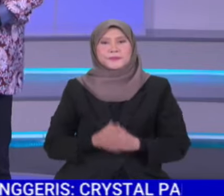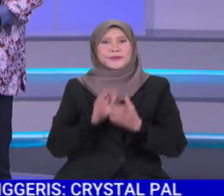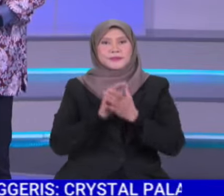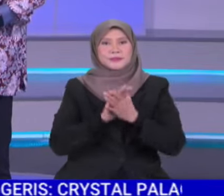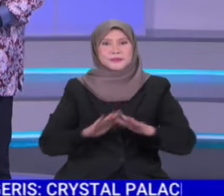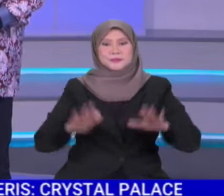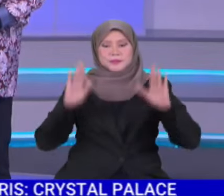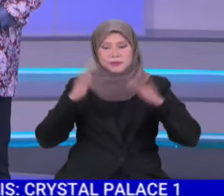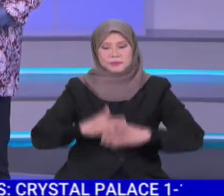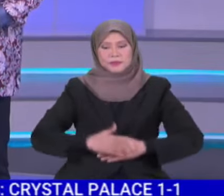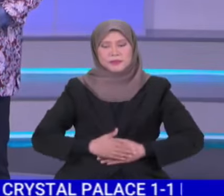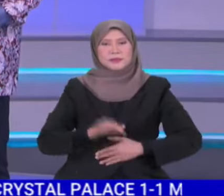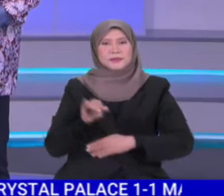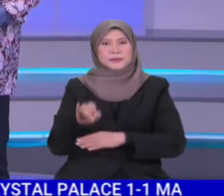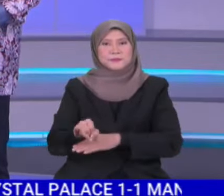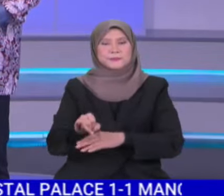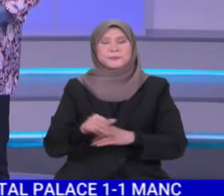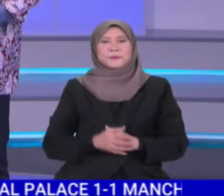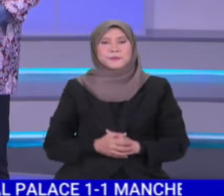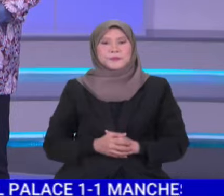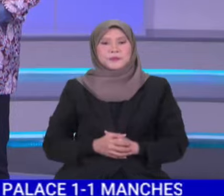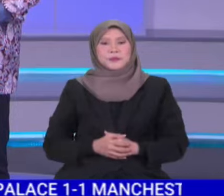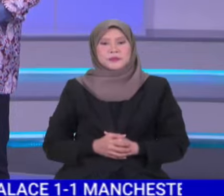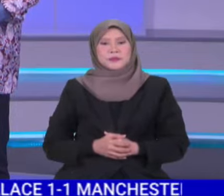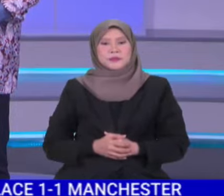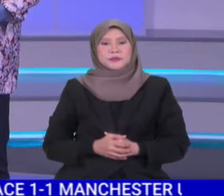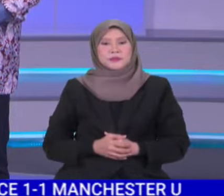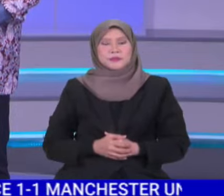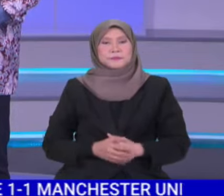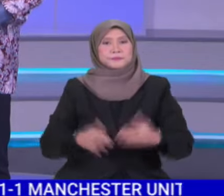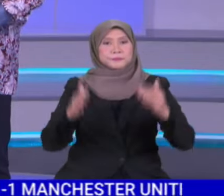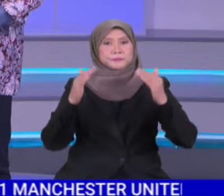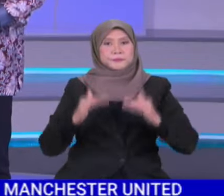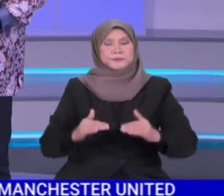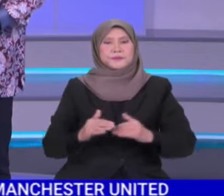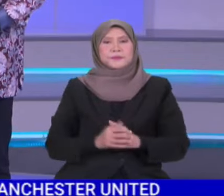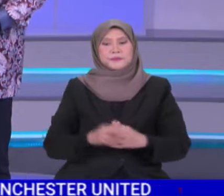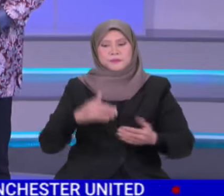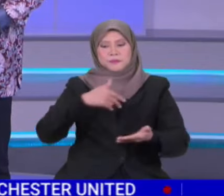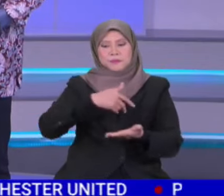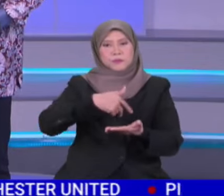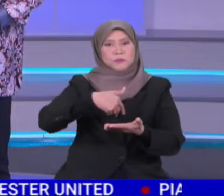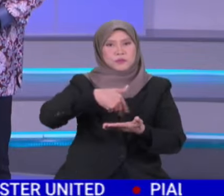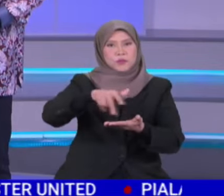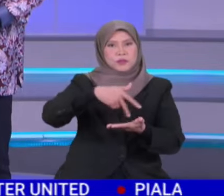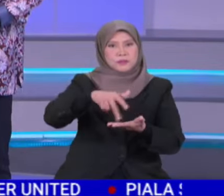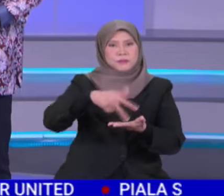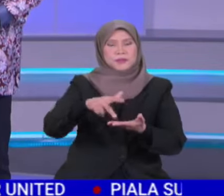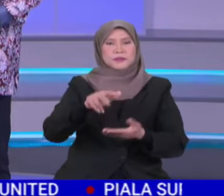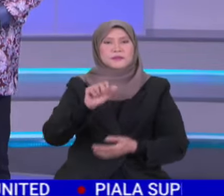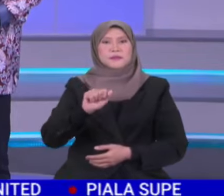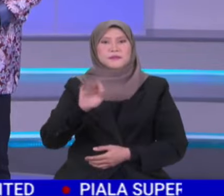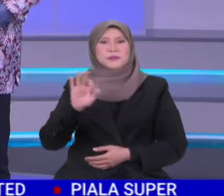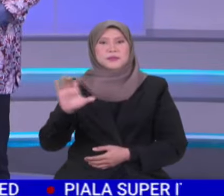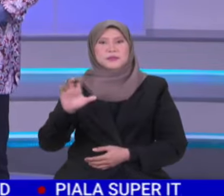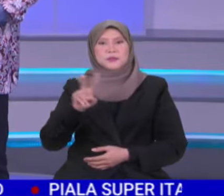Selamat menunaikan solat fardu isyak. Baik, kita ke perkembangan seterusnya, kejuaraan bola sepak pantai AFC